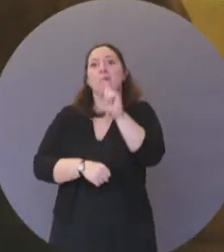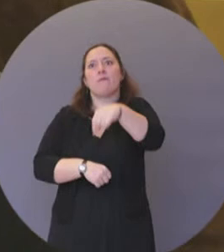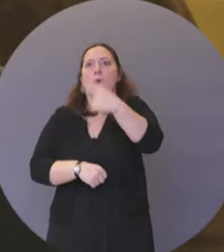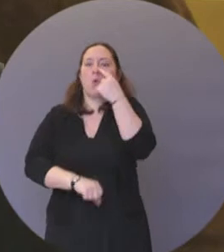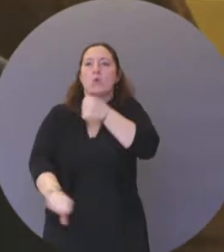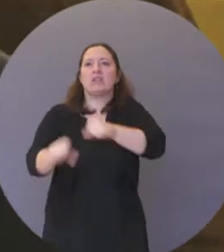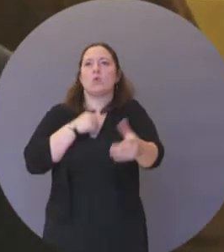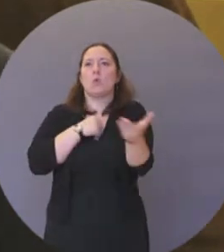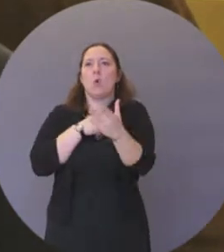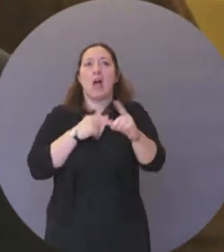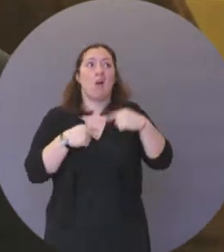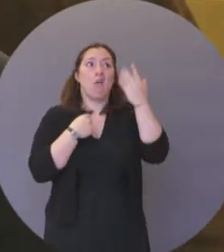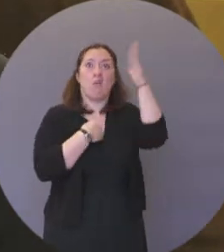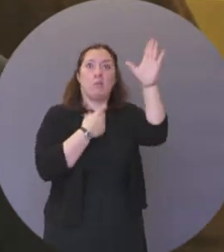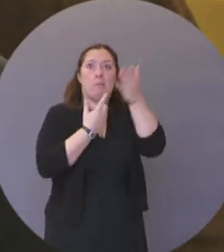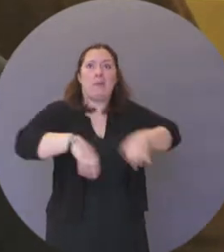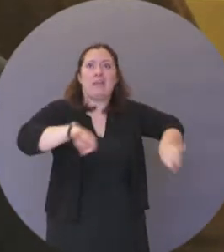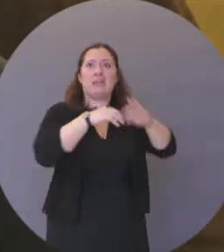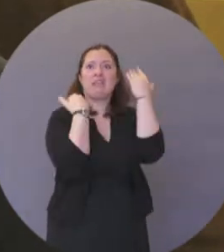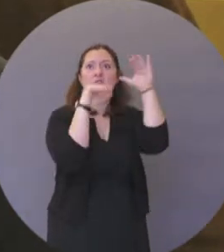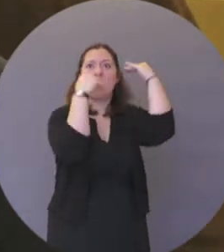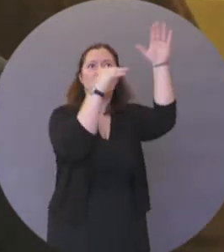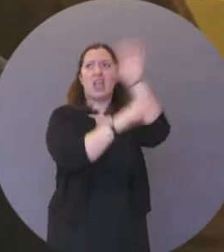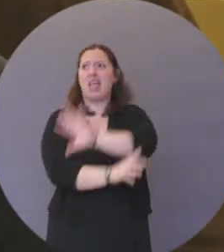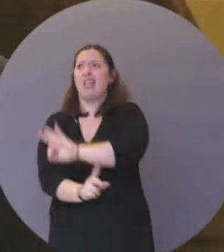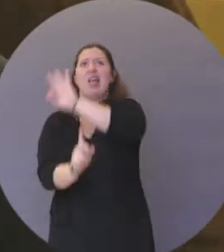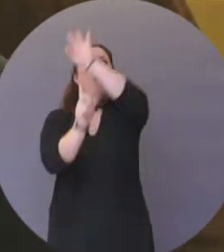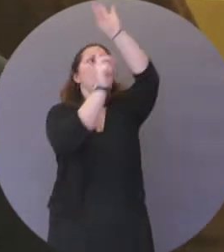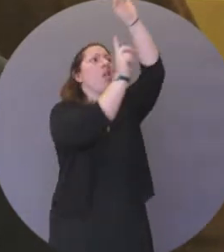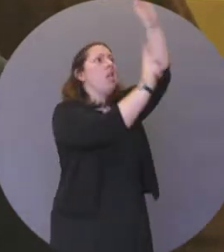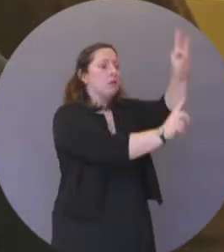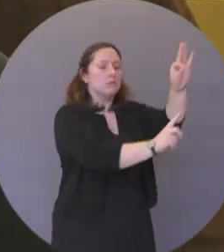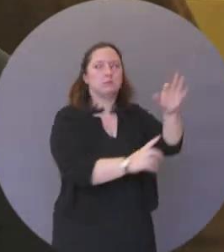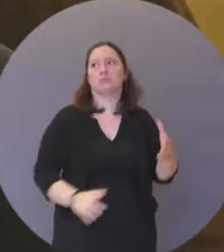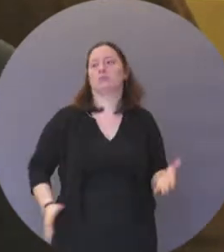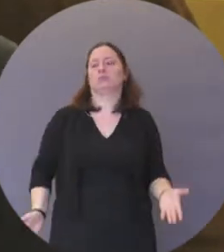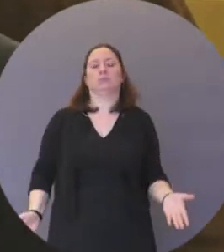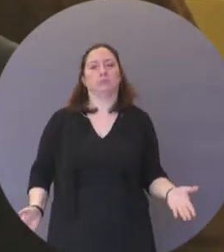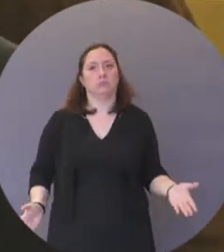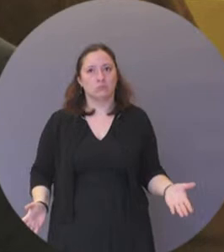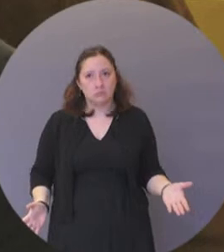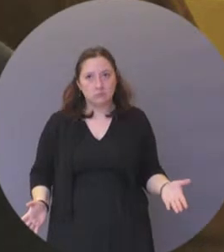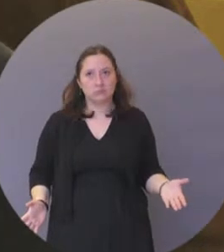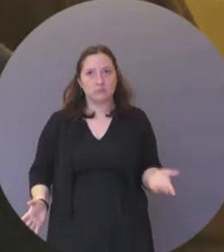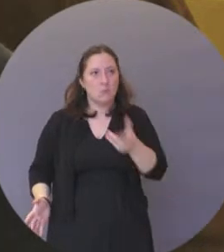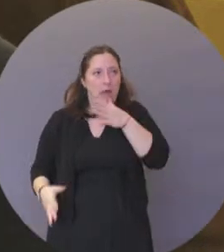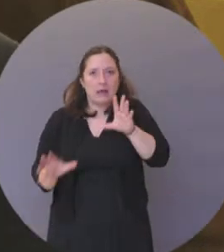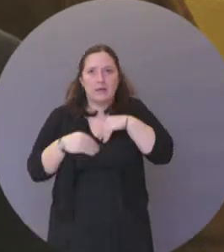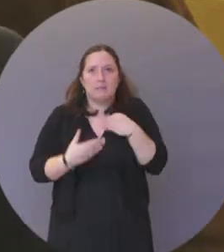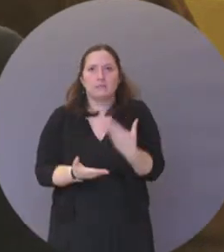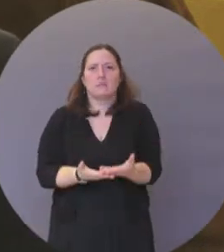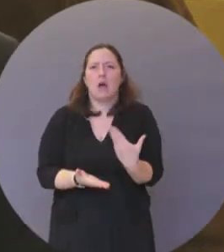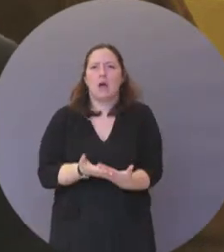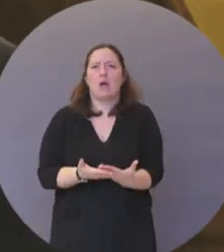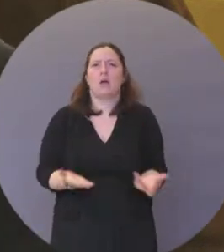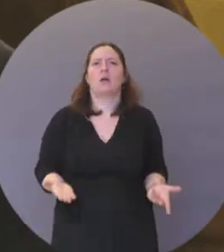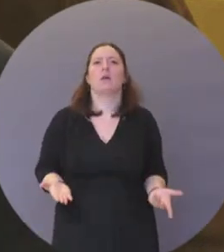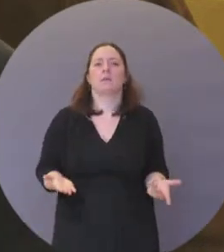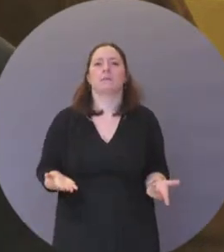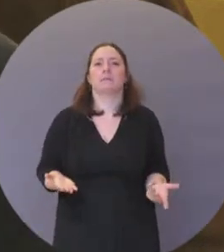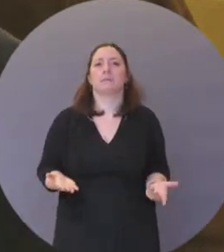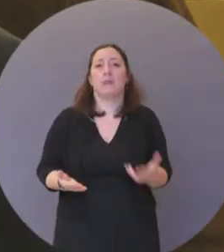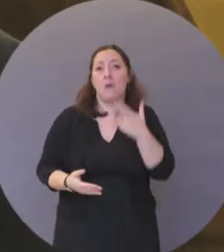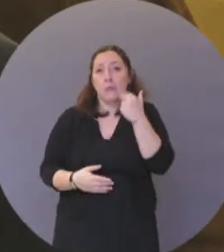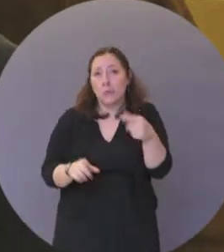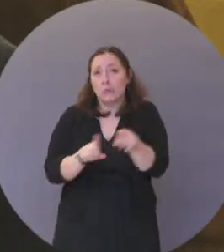que dans ces conditions-là bien sûr ça arrive pas tous les jours mais c'est un c'est insupportable de voir ces pratiques là et on a vu comment le